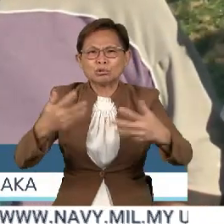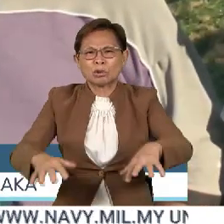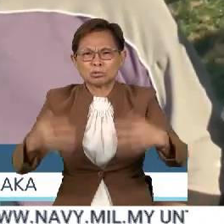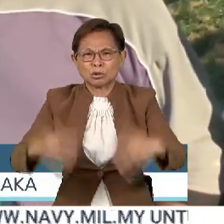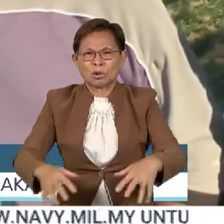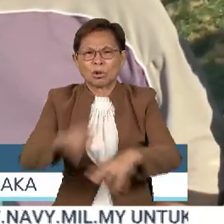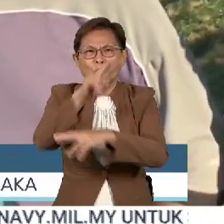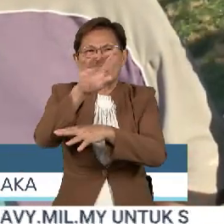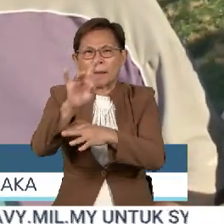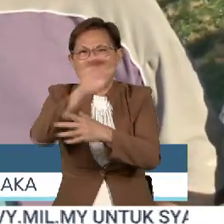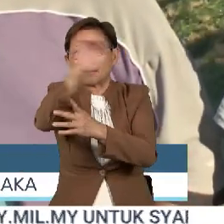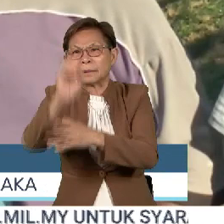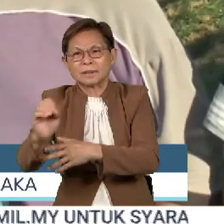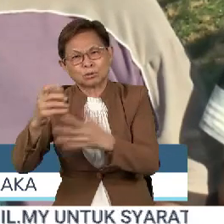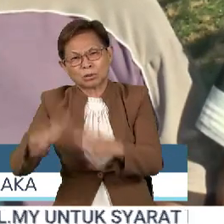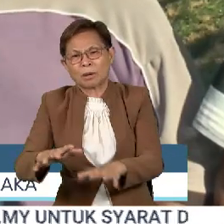20%